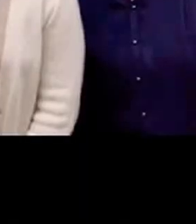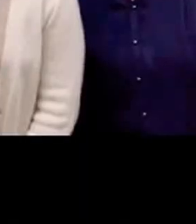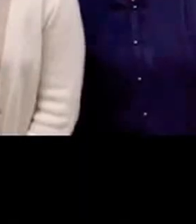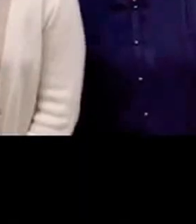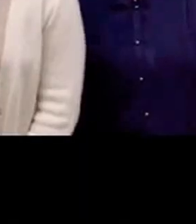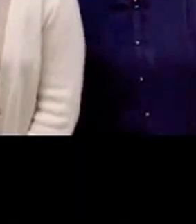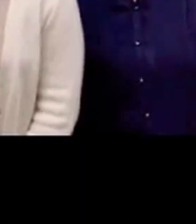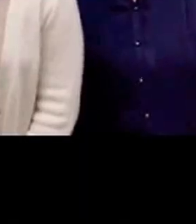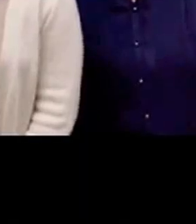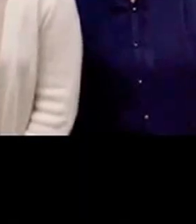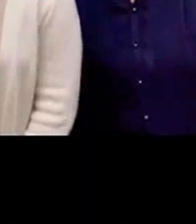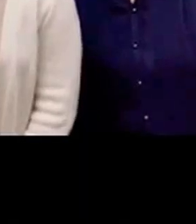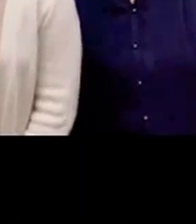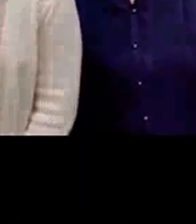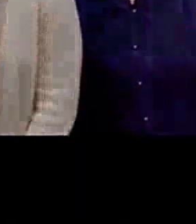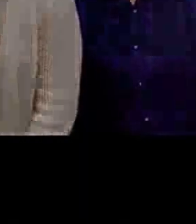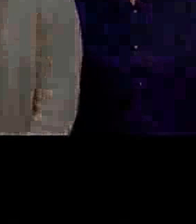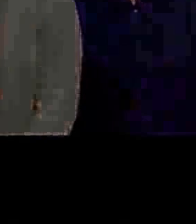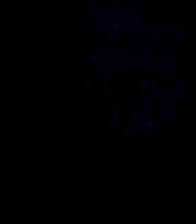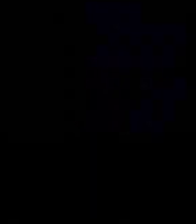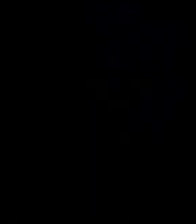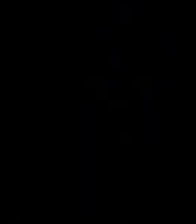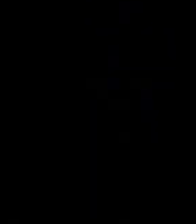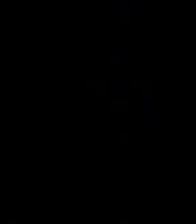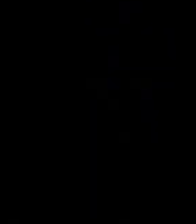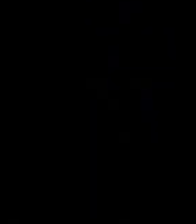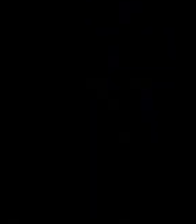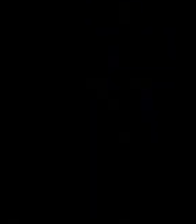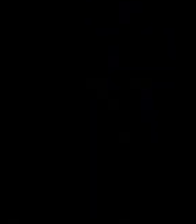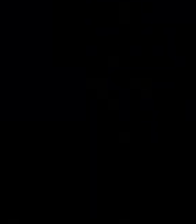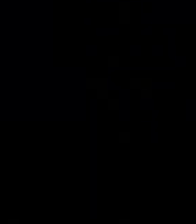증상이 심하면 전문가를 찾아가세요.